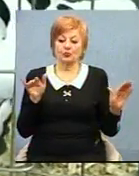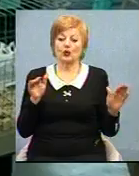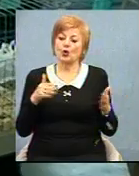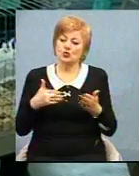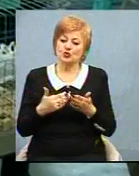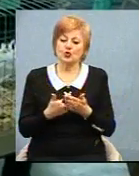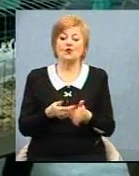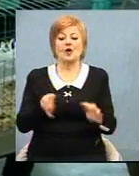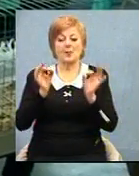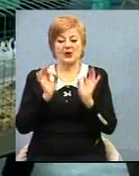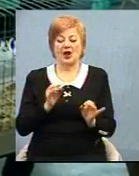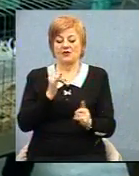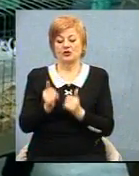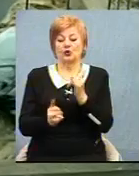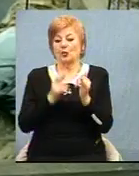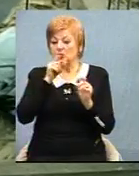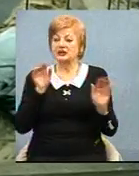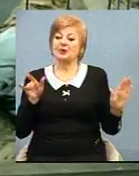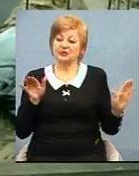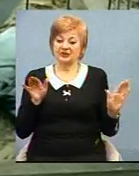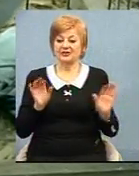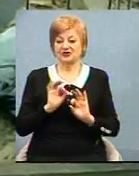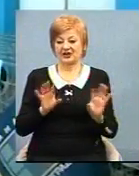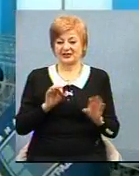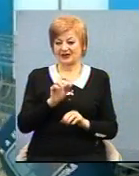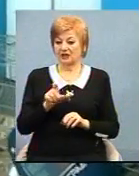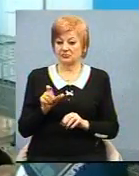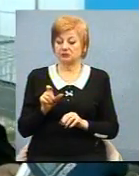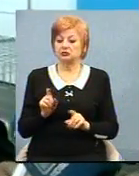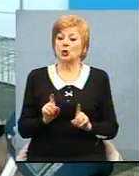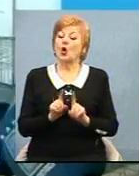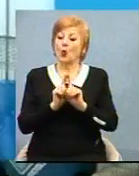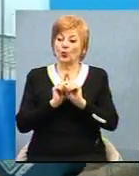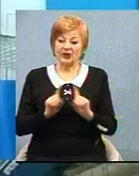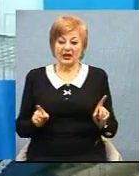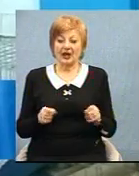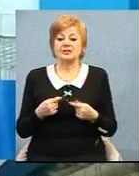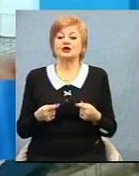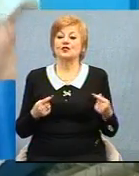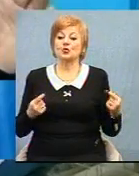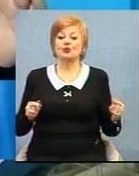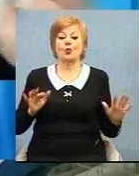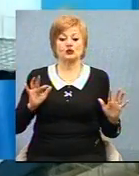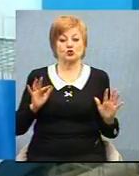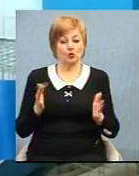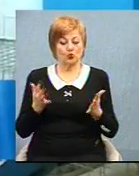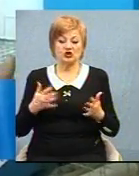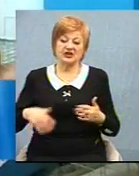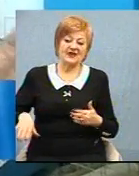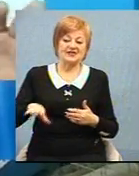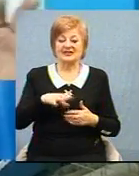чисто та правильно доглядати за птахами, розповідають експерти. Унікальність в будь-якому випадку